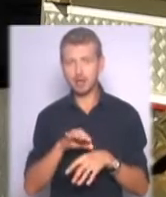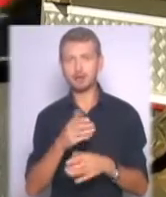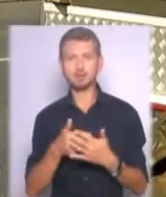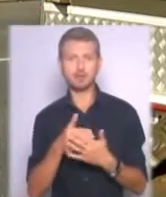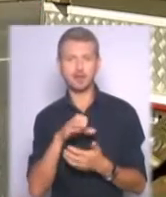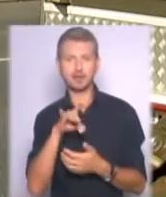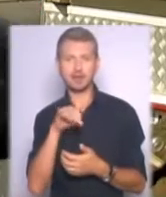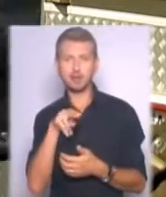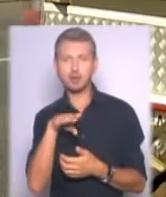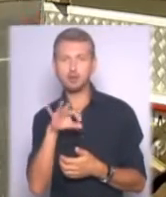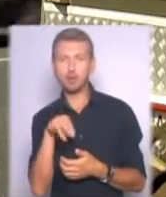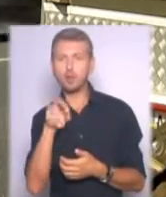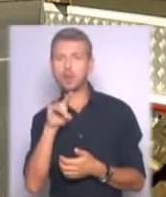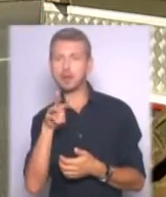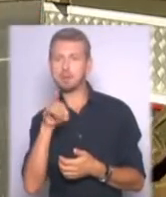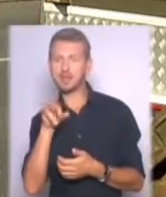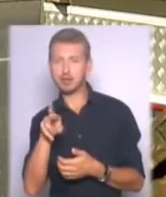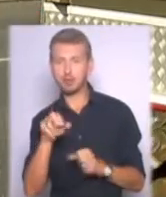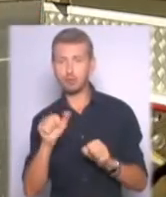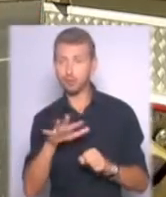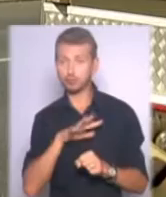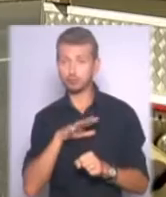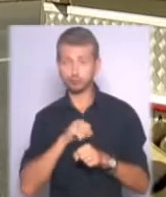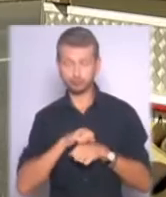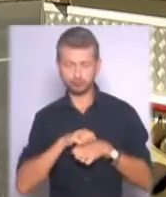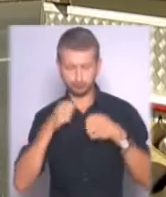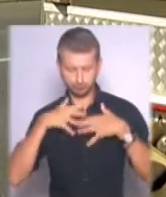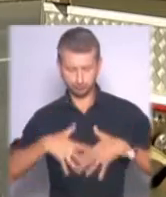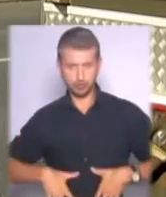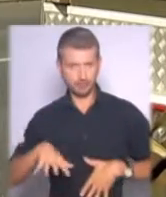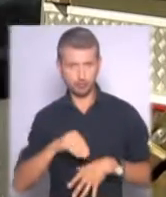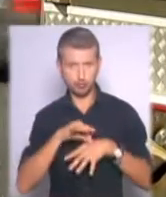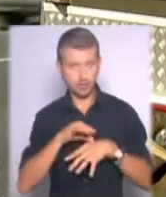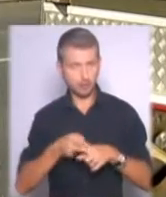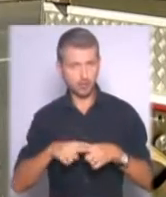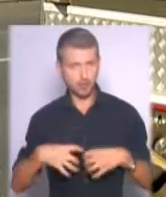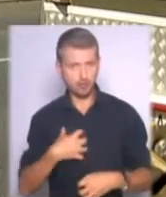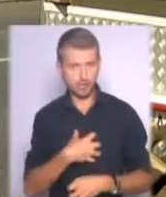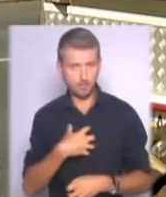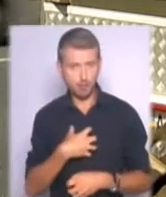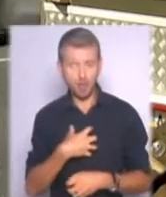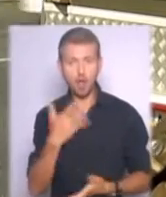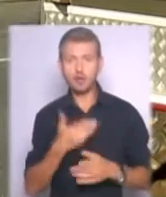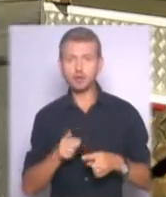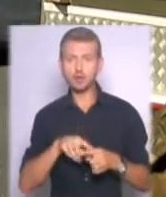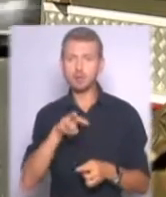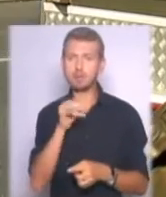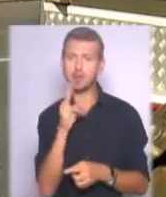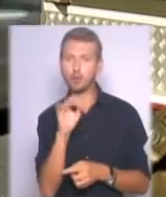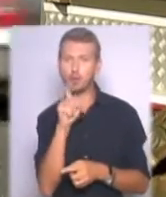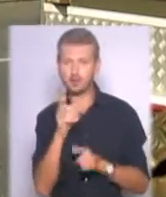на значні осередки шкіри. Тому це також важливо. А якщо це мікози ступнів,